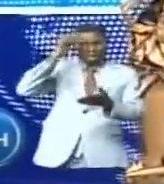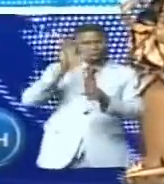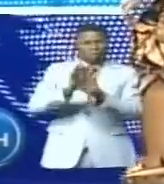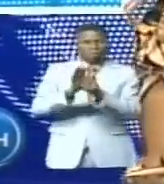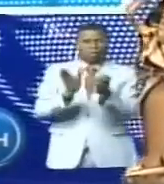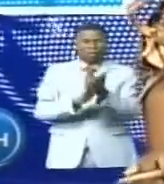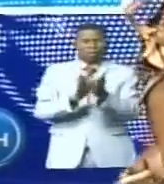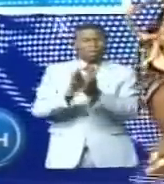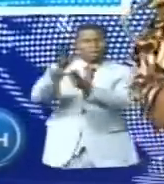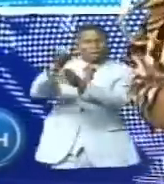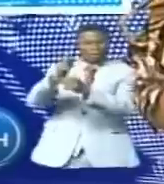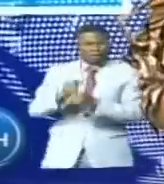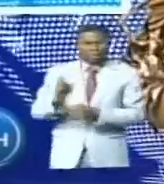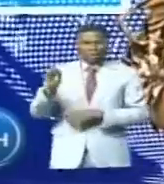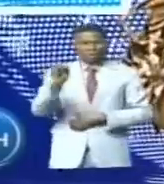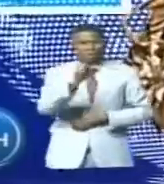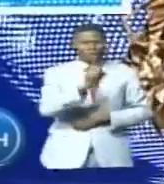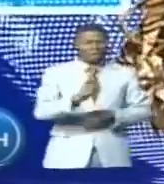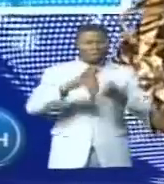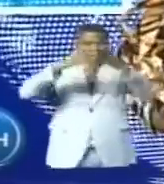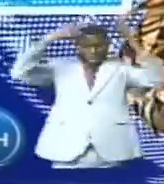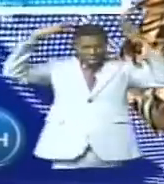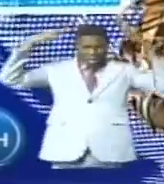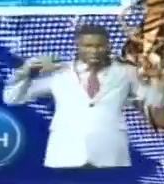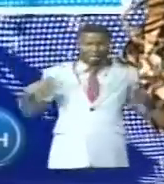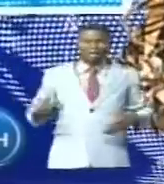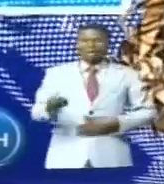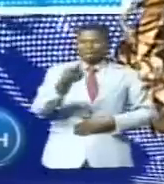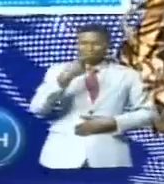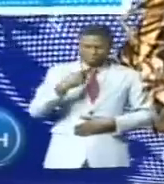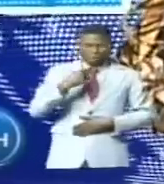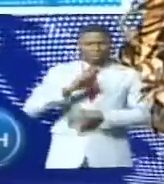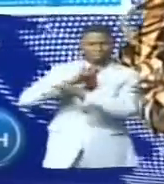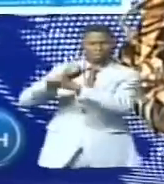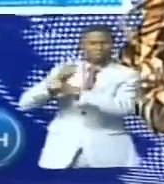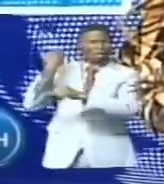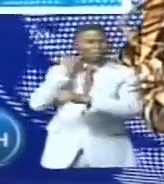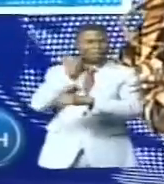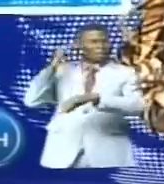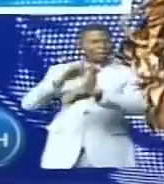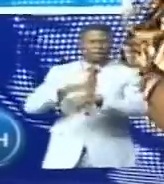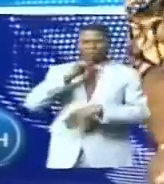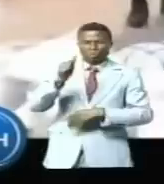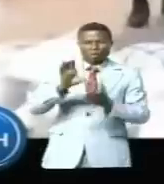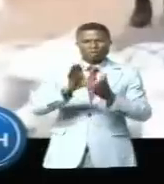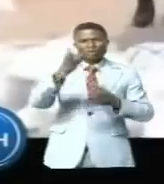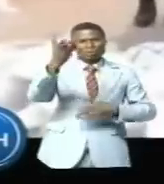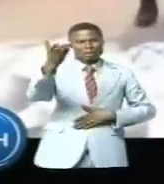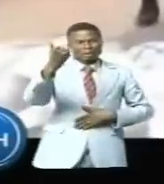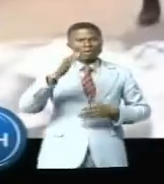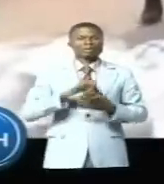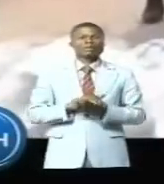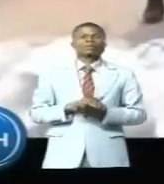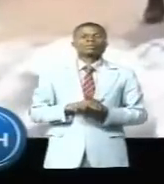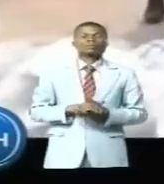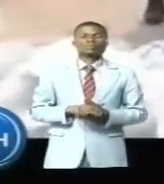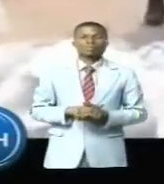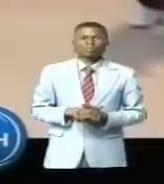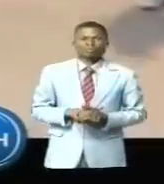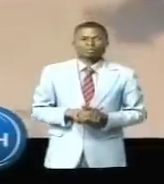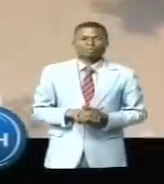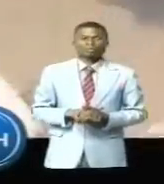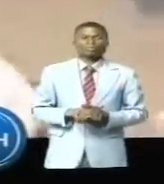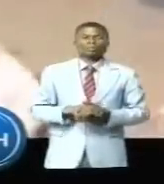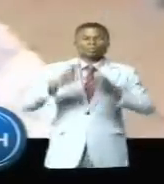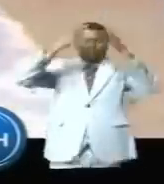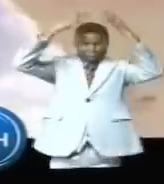écoles ont bénéficié chacun d'une moustiquaire imprégnée d'insecticides à longue durée d'action. Rodi Panda. Une